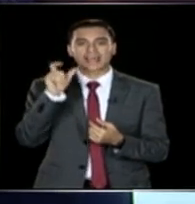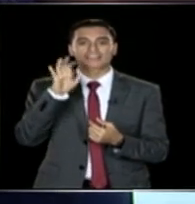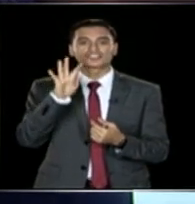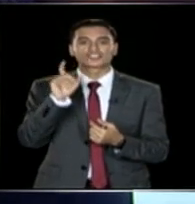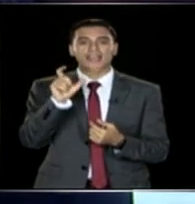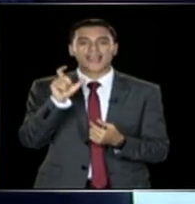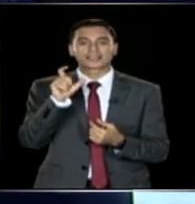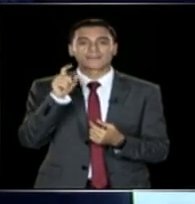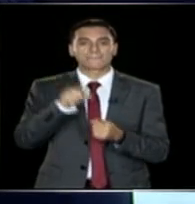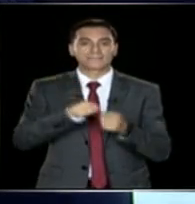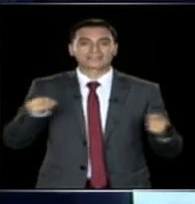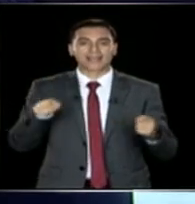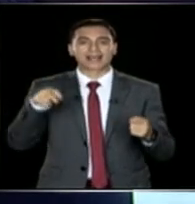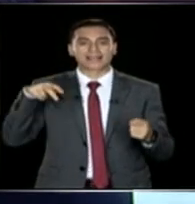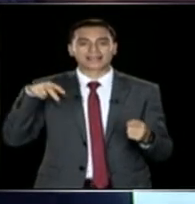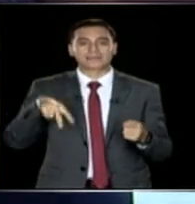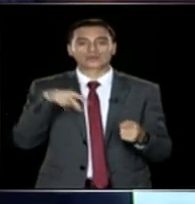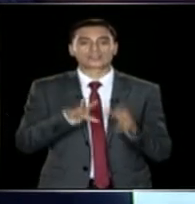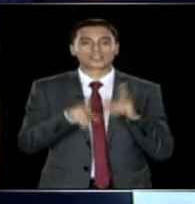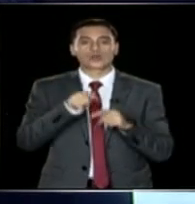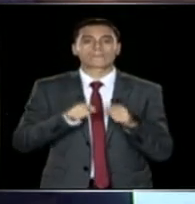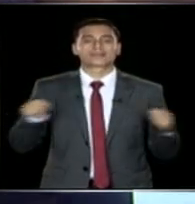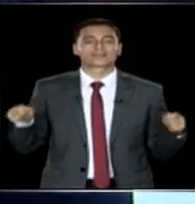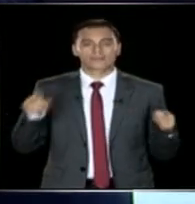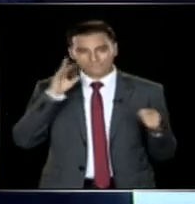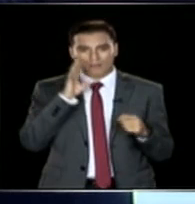مساحتها 88 كيلومتر مربع،